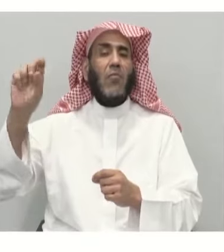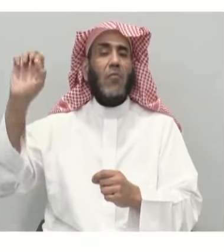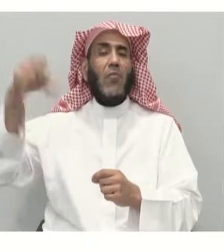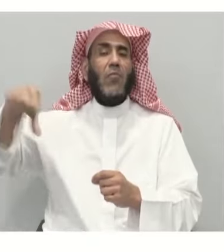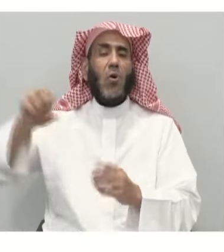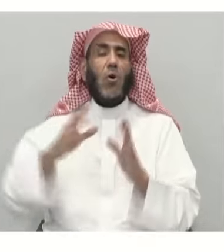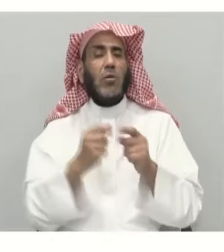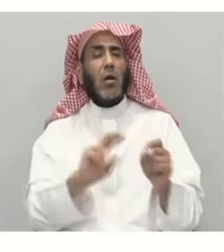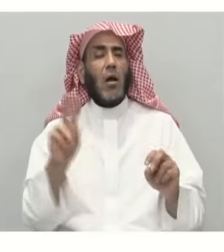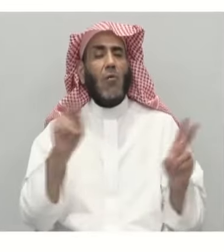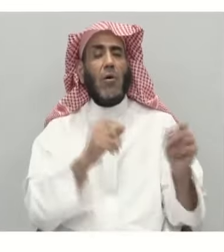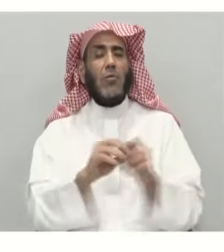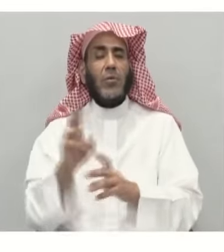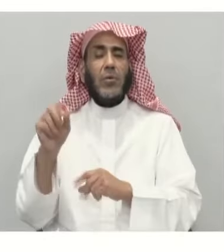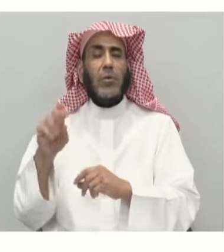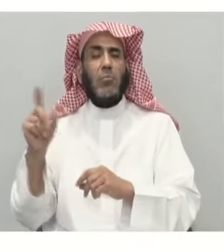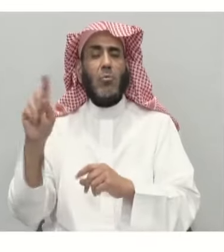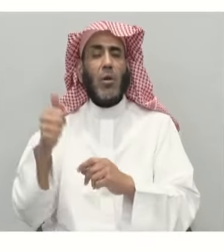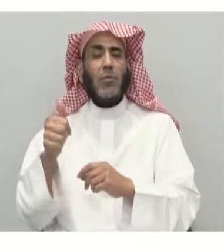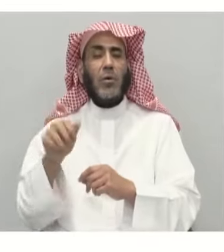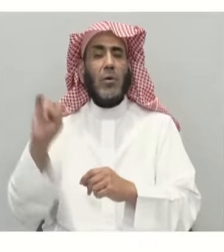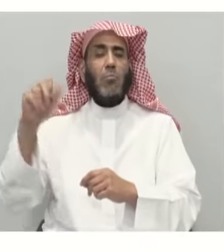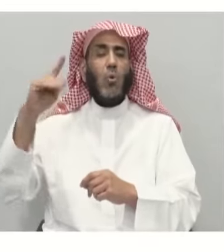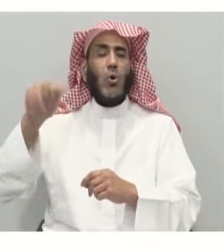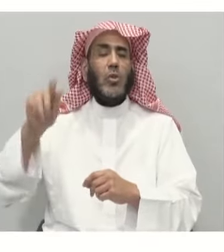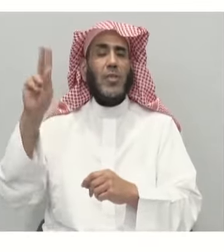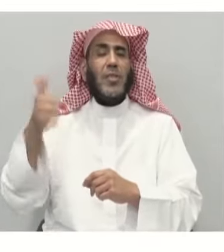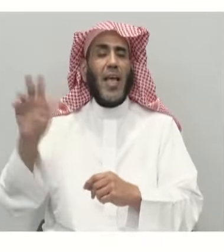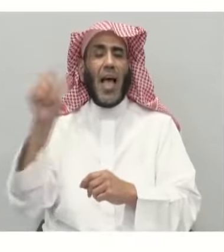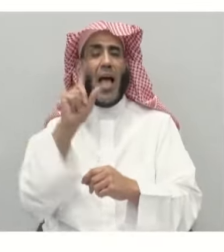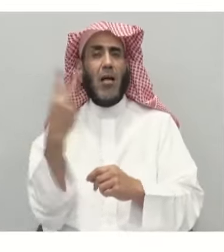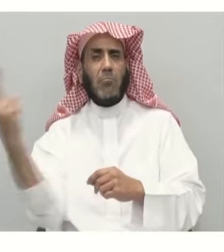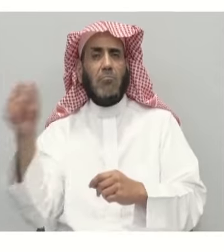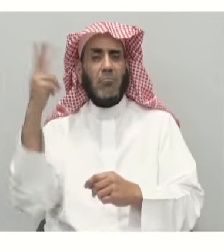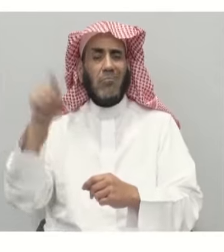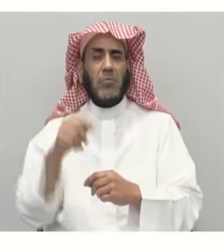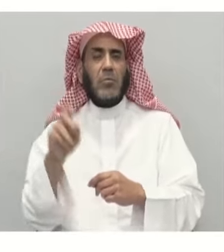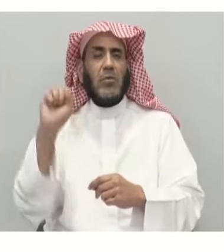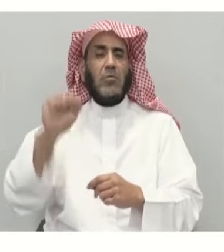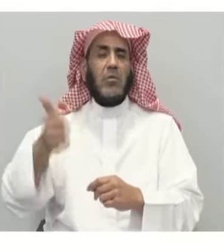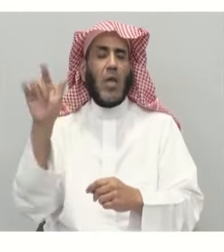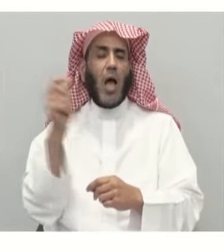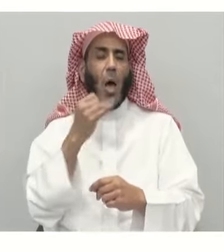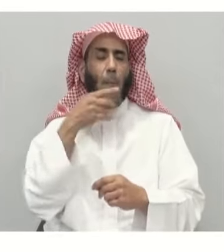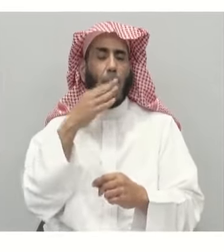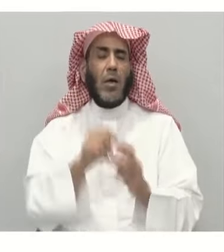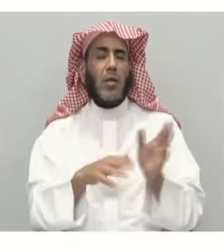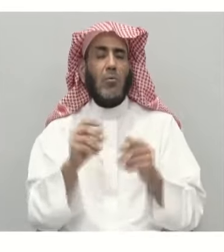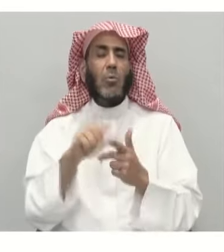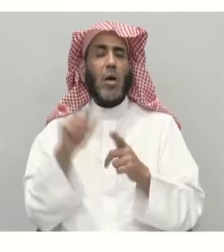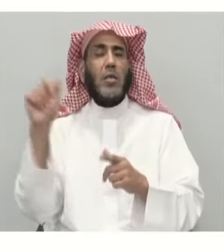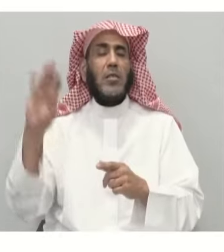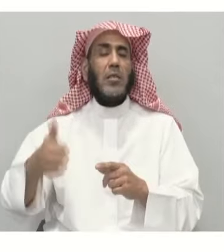في المجموعه الف في الفقره الثالثه مخطئ وصائم مجموعه باء يكافئ